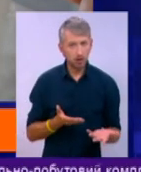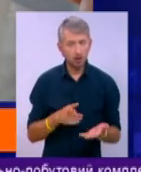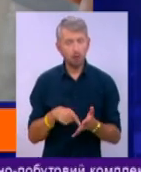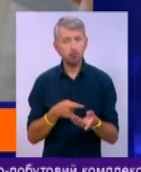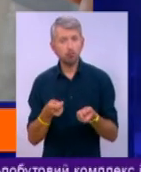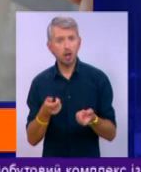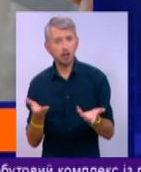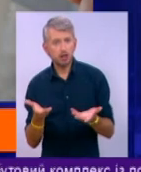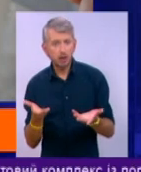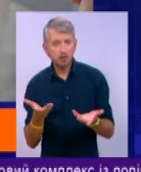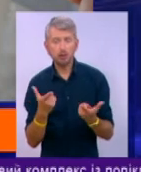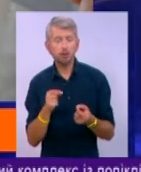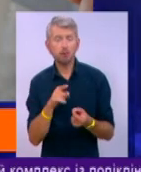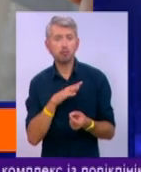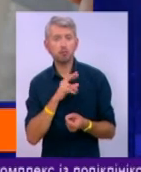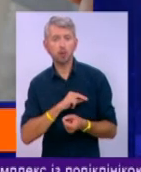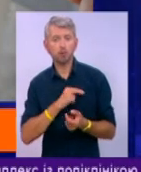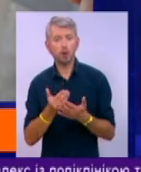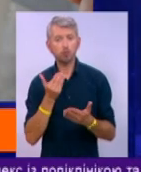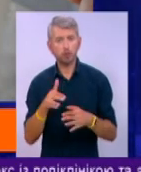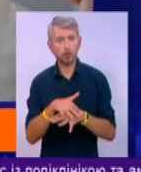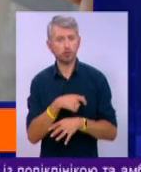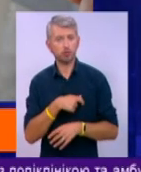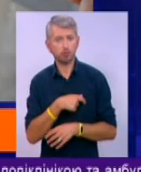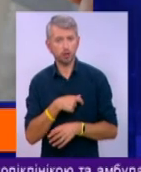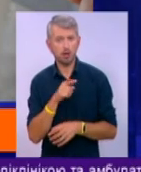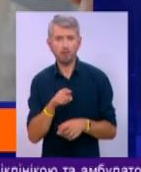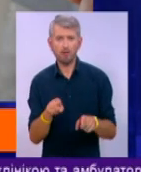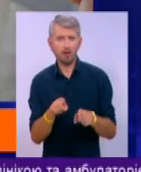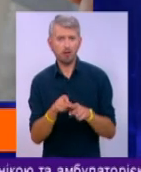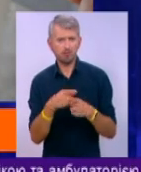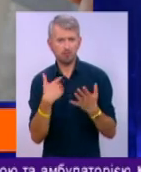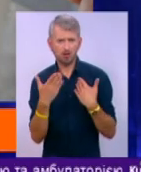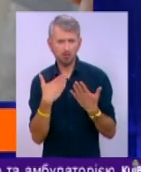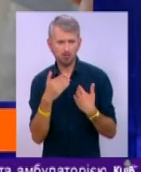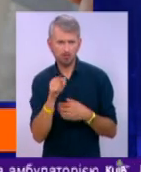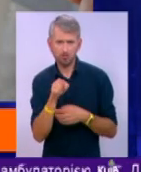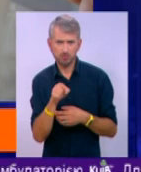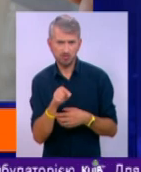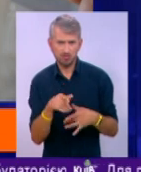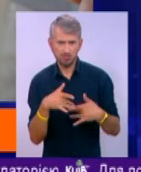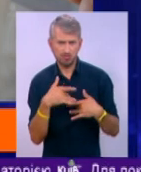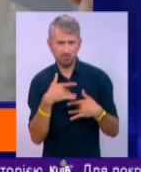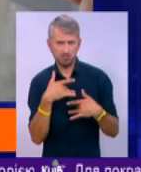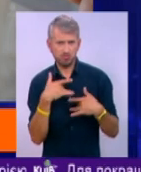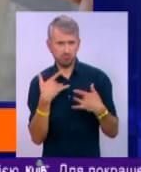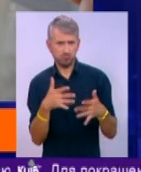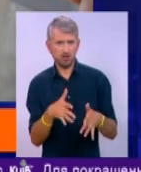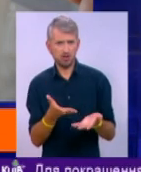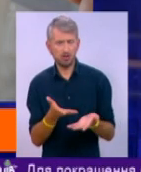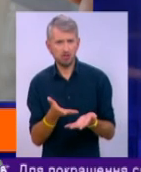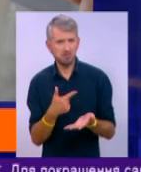мерії десь. Де ви працювали до народного депутата? Ви так зневажливо про ці рівні кажете? Мене це цікавило